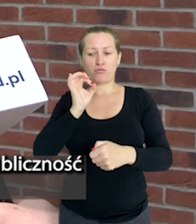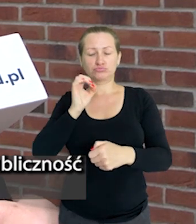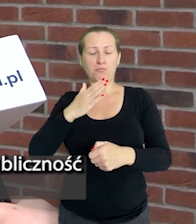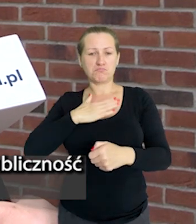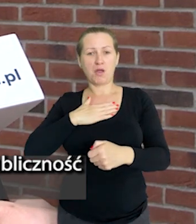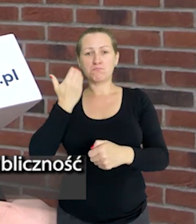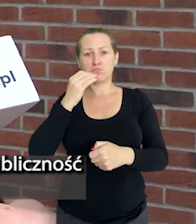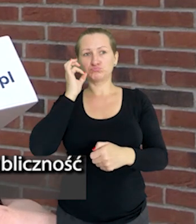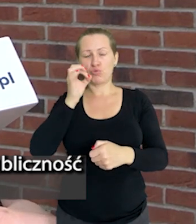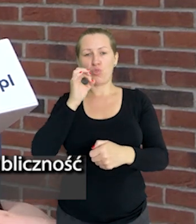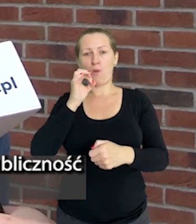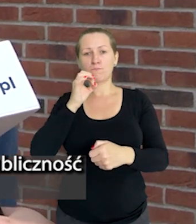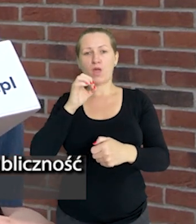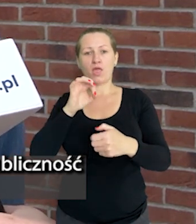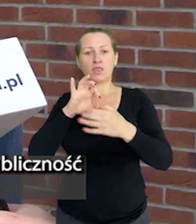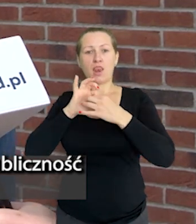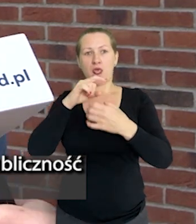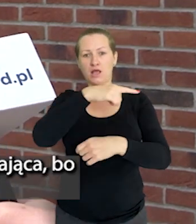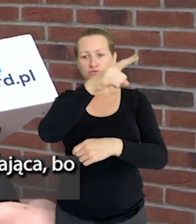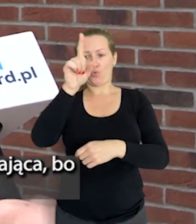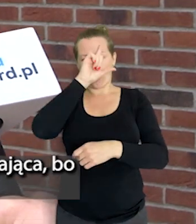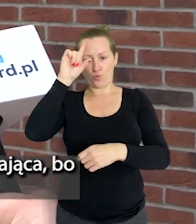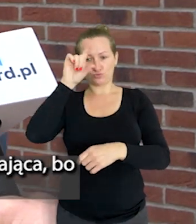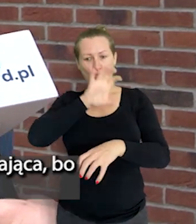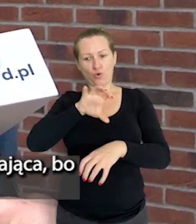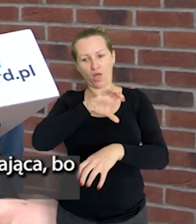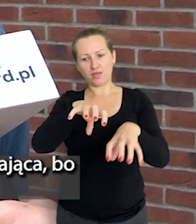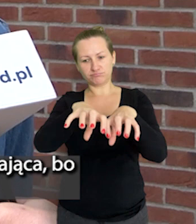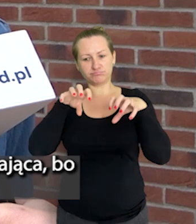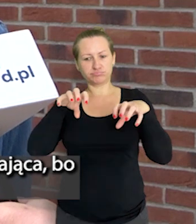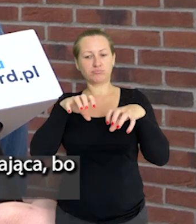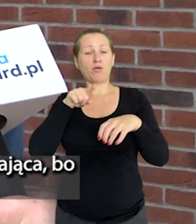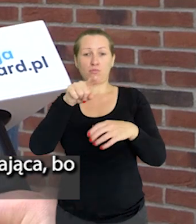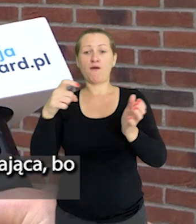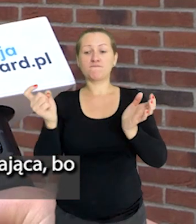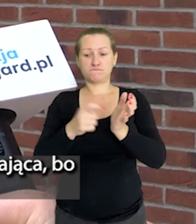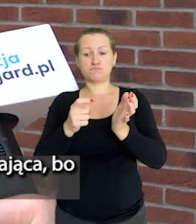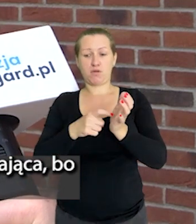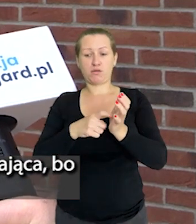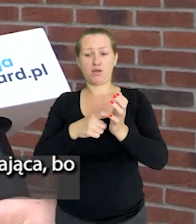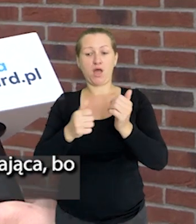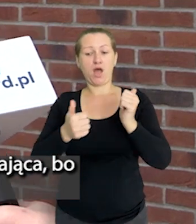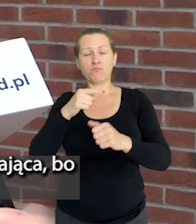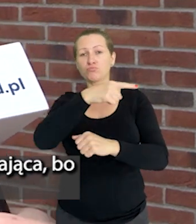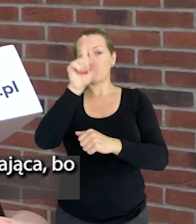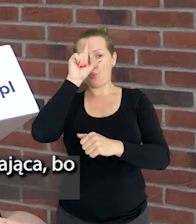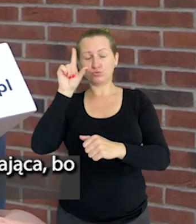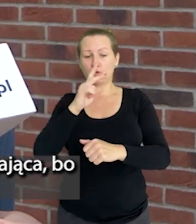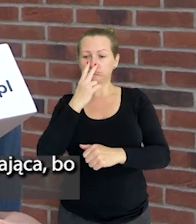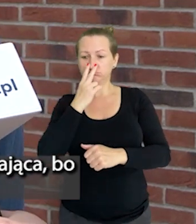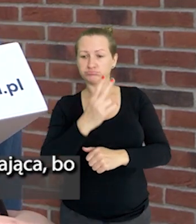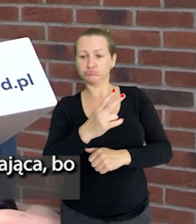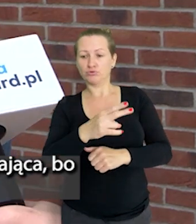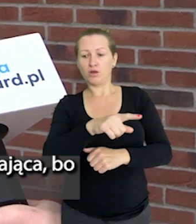pierwszej lidze i tutaj wsparcie czuliśmy. Jest to wymagająca publika, która widziała dużą koszykówkę i dlatego jest